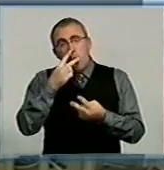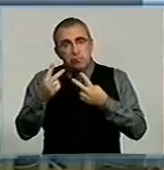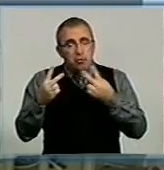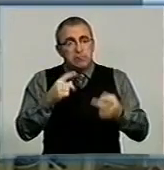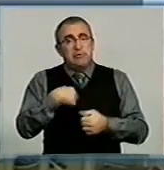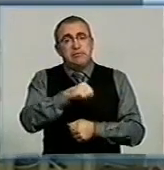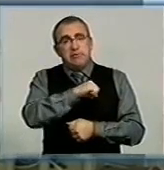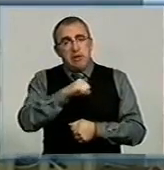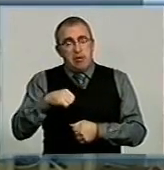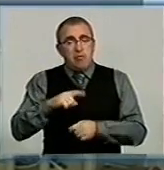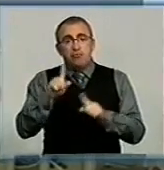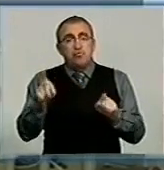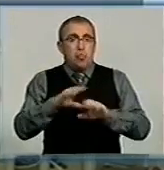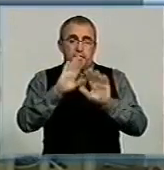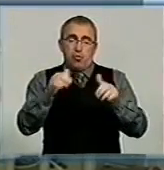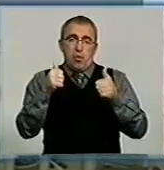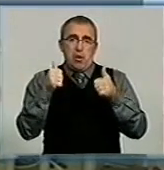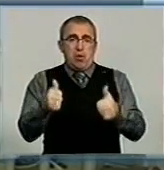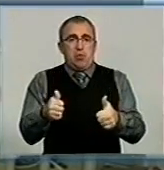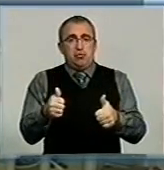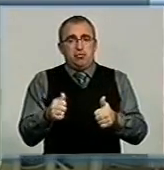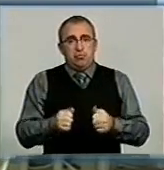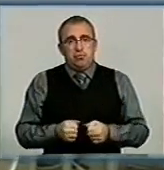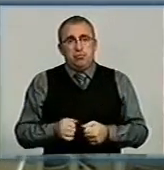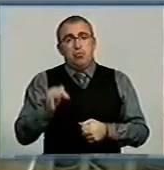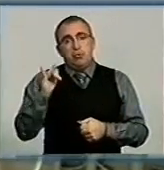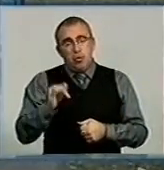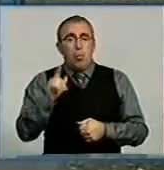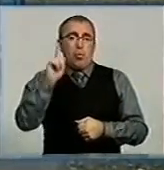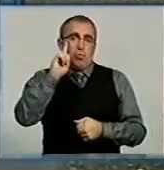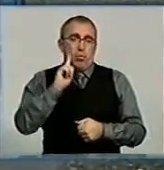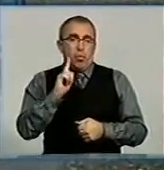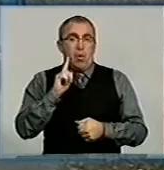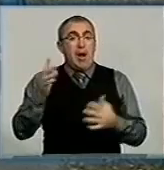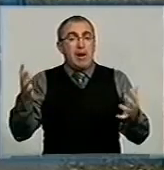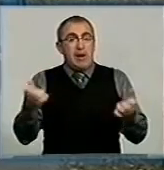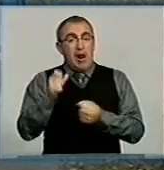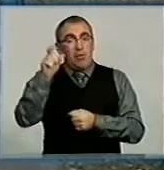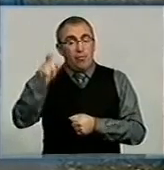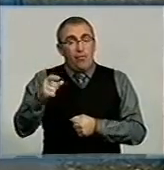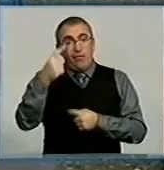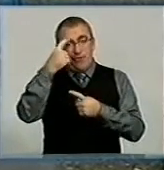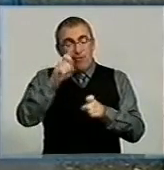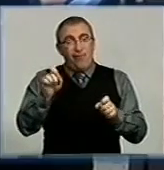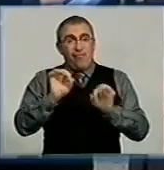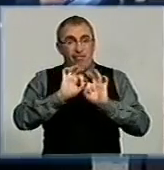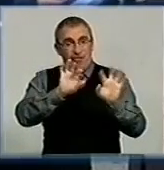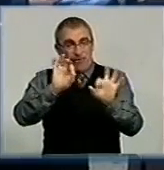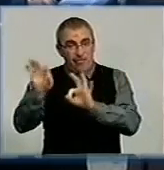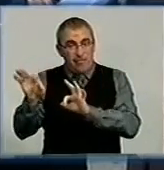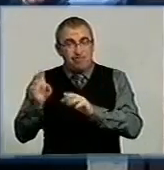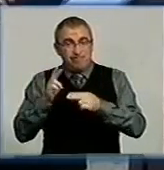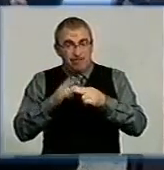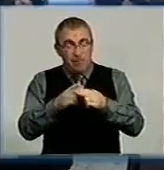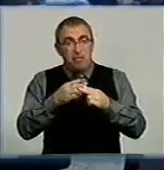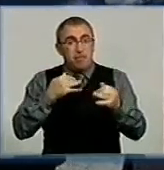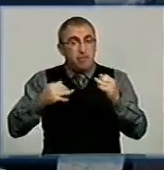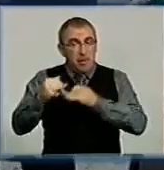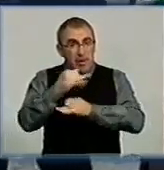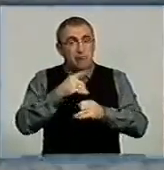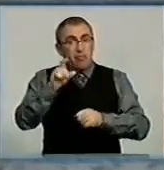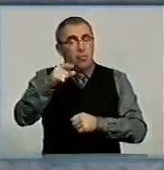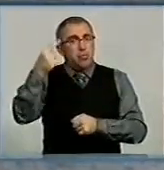самі, що все вроде би все хорошо. Удобно. Рятувальники кажуть, результат від профілактичних бесід є. Люди починають